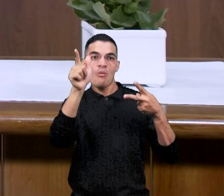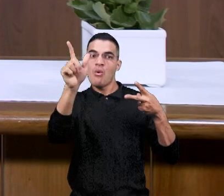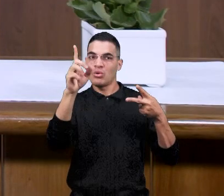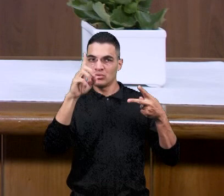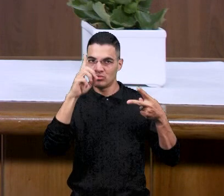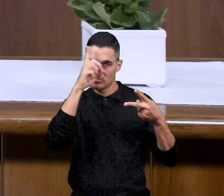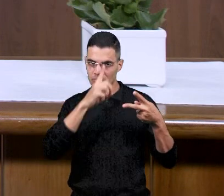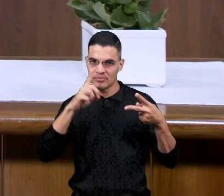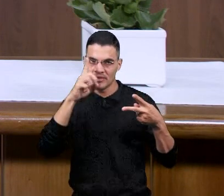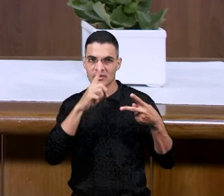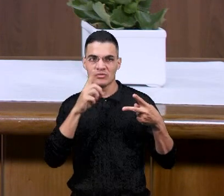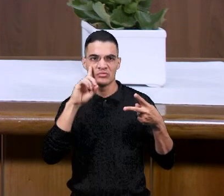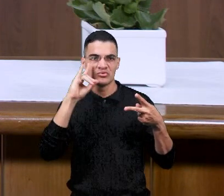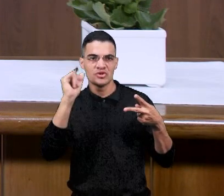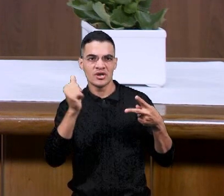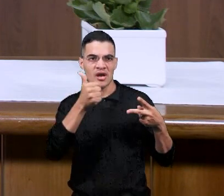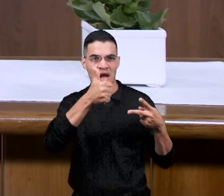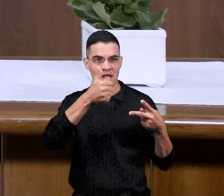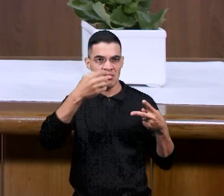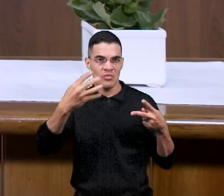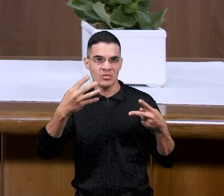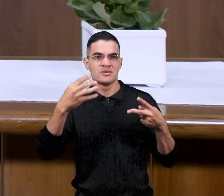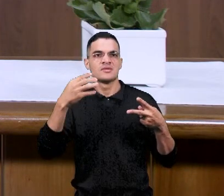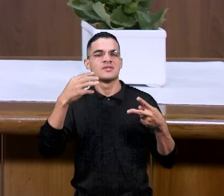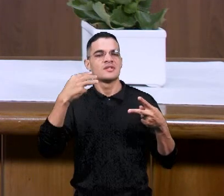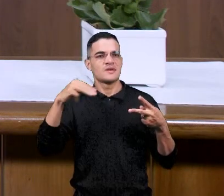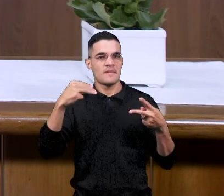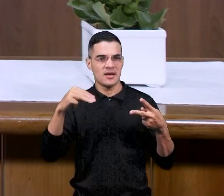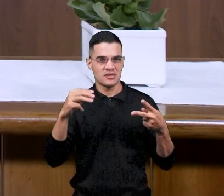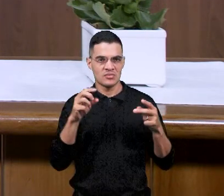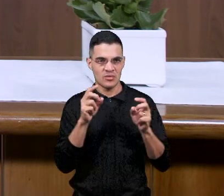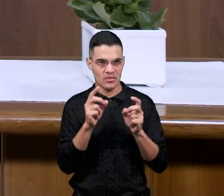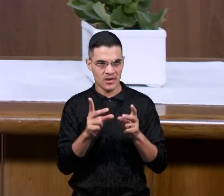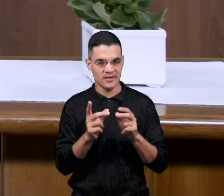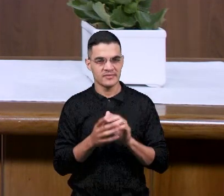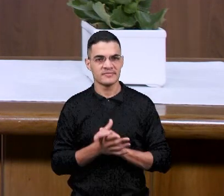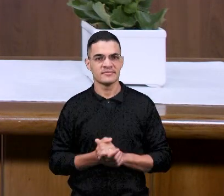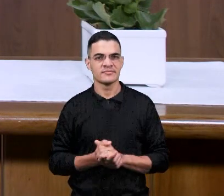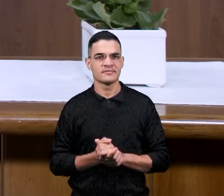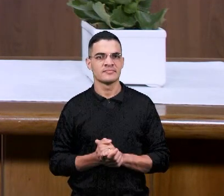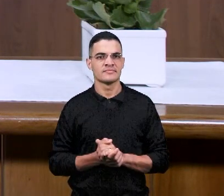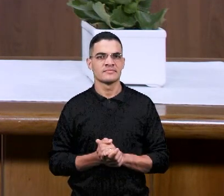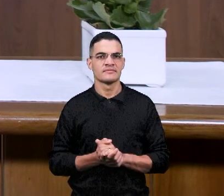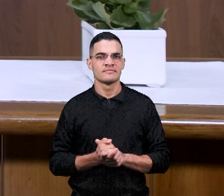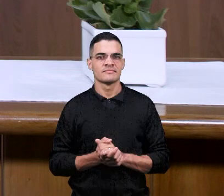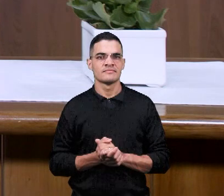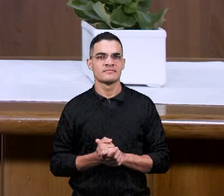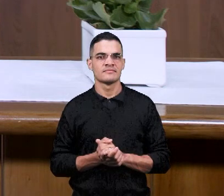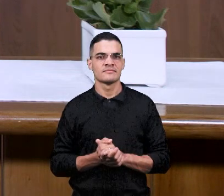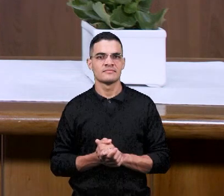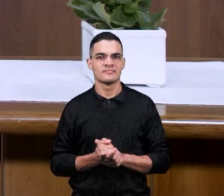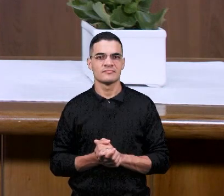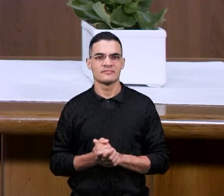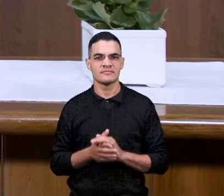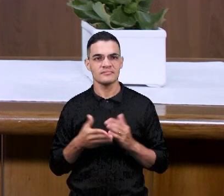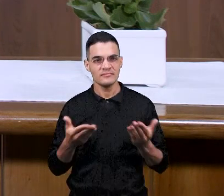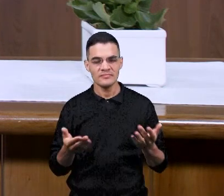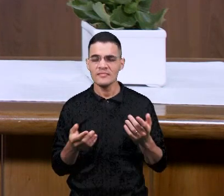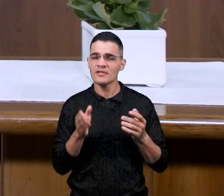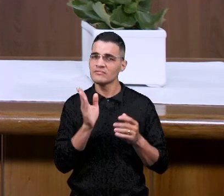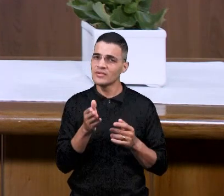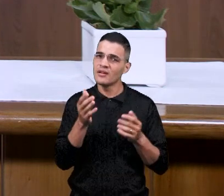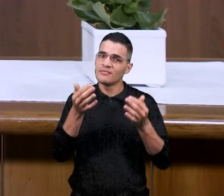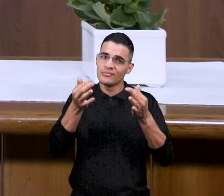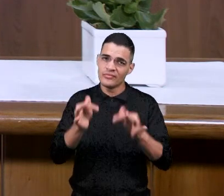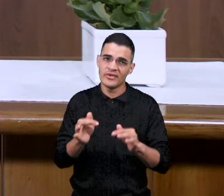peuvent développer pour dimanche prochain, le 14 mars 2021. Amen. Très bien, nous arrivons à la